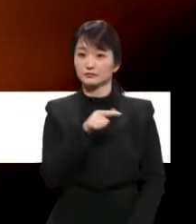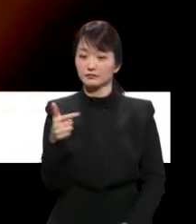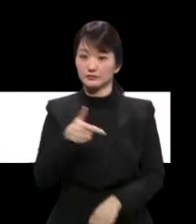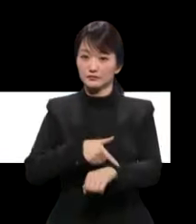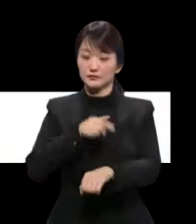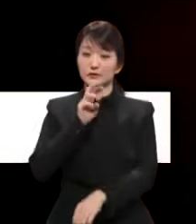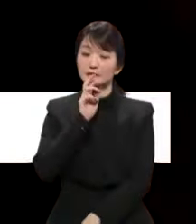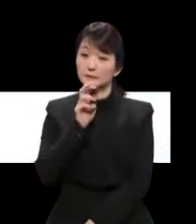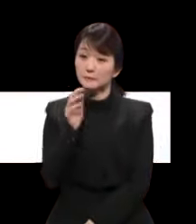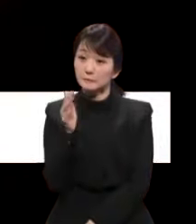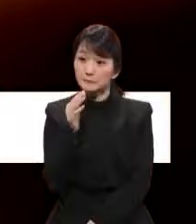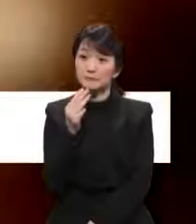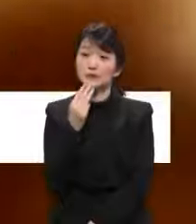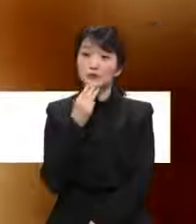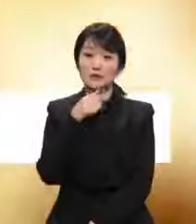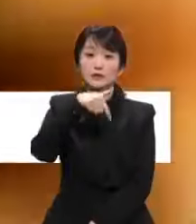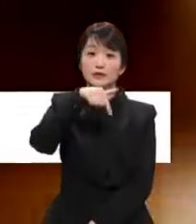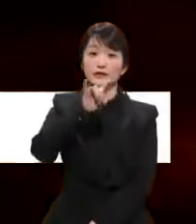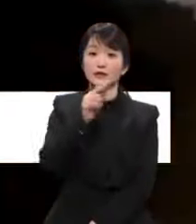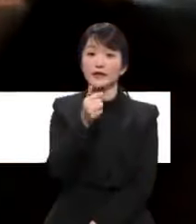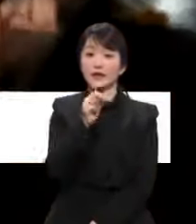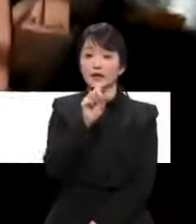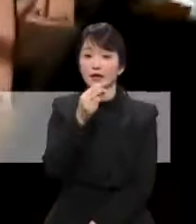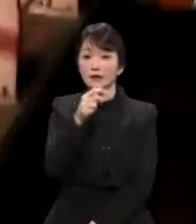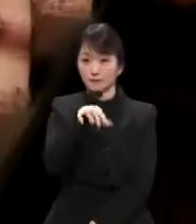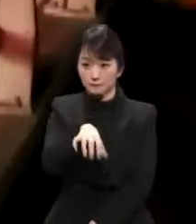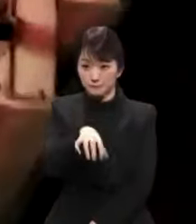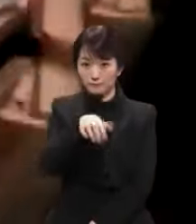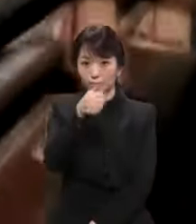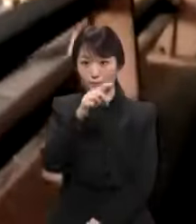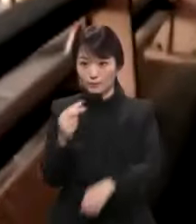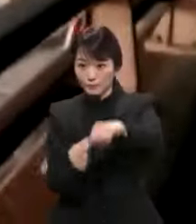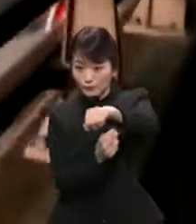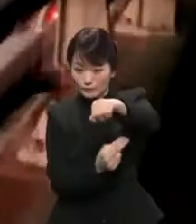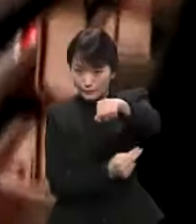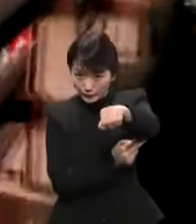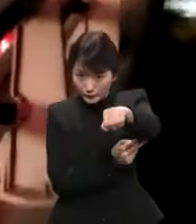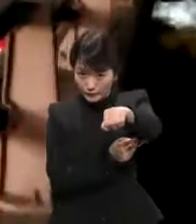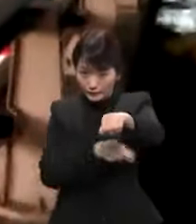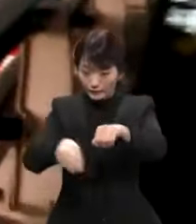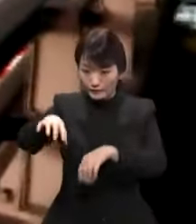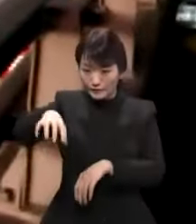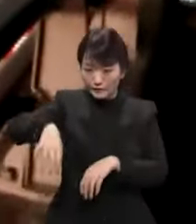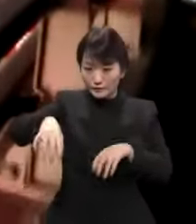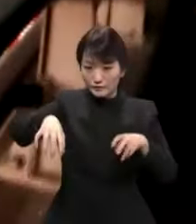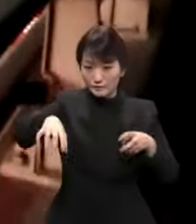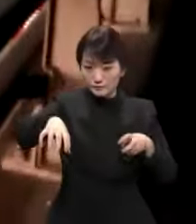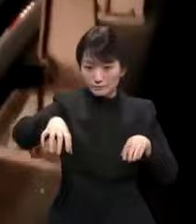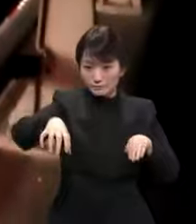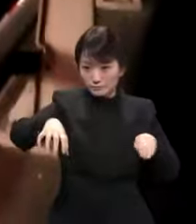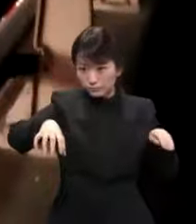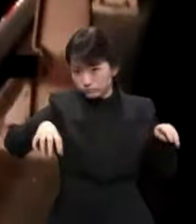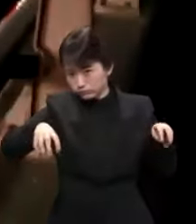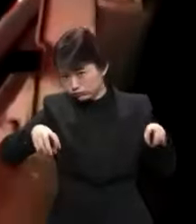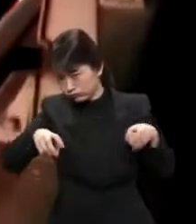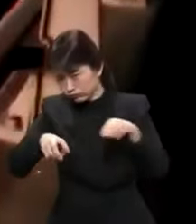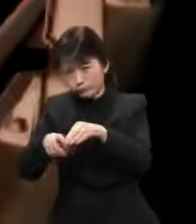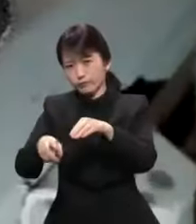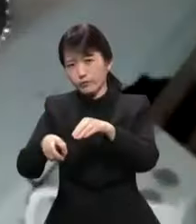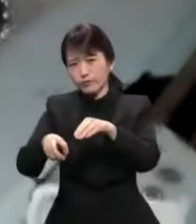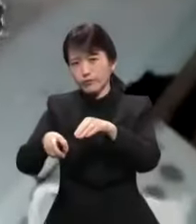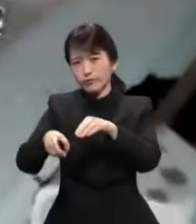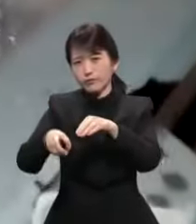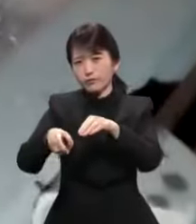6시 30분쯤 서울 개화동 행주대교에서 승용차가 앞서 가던 굴착기를 들이받는 사고가 났습니다. 추돌 사고